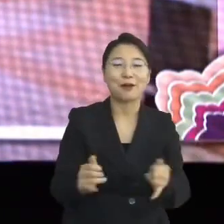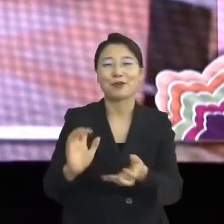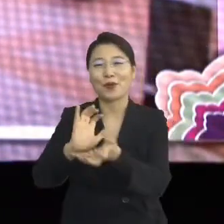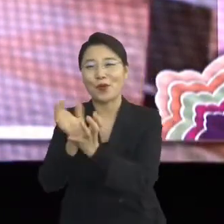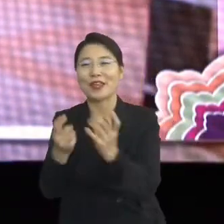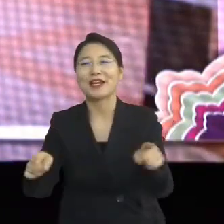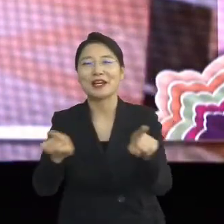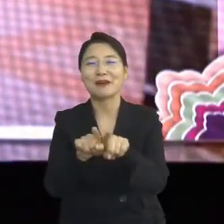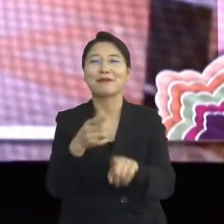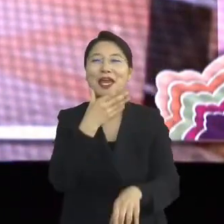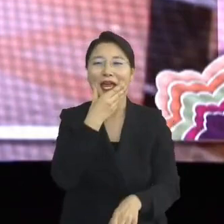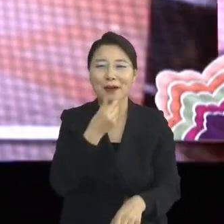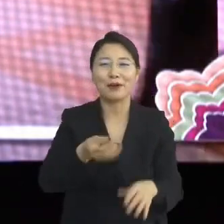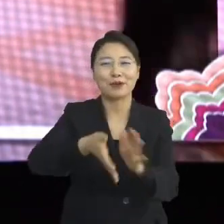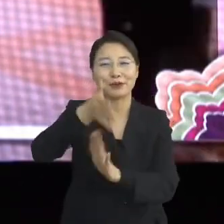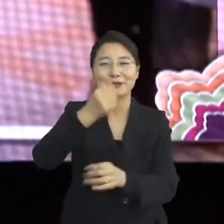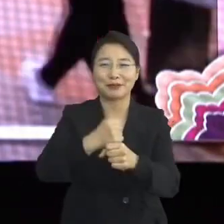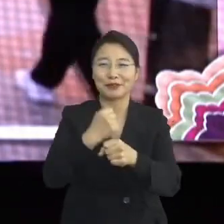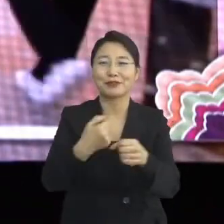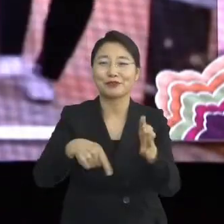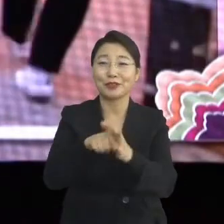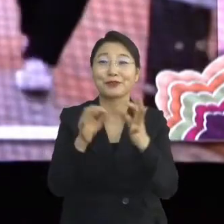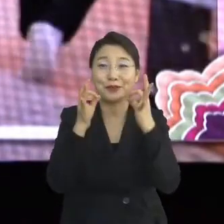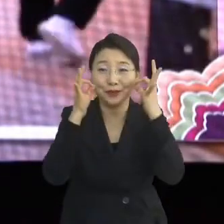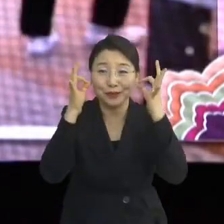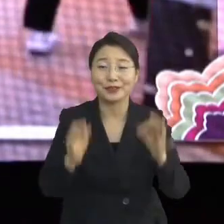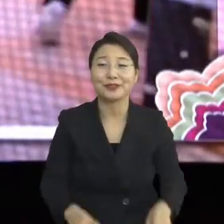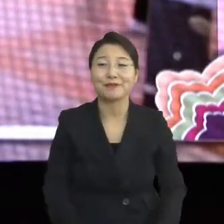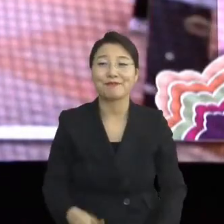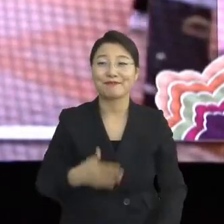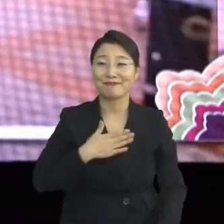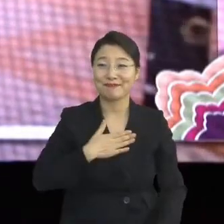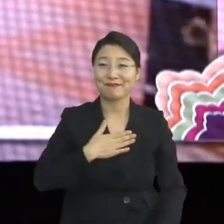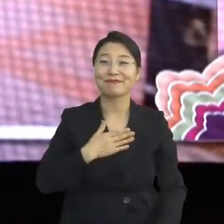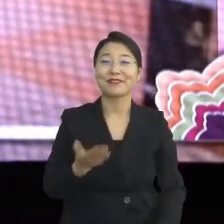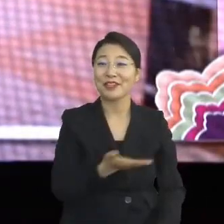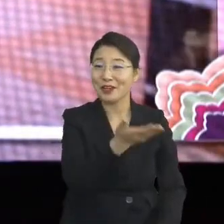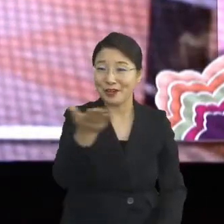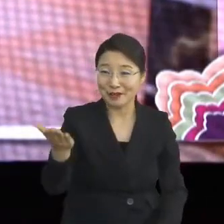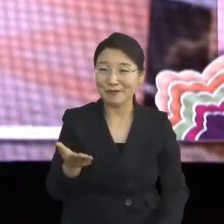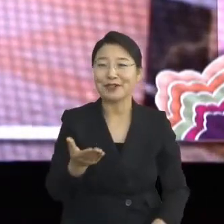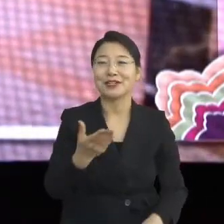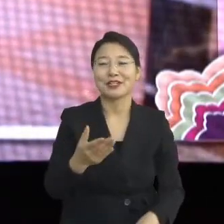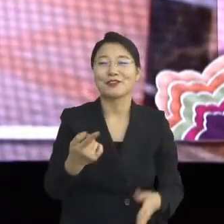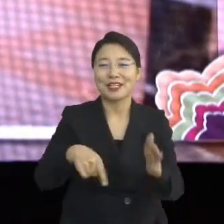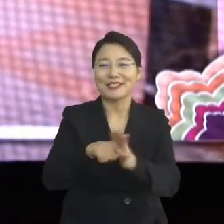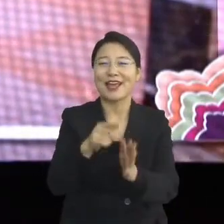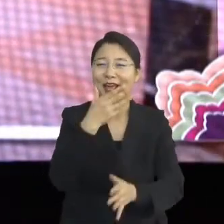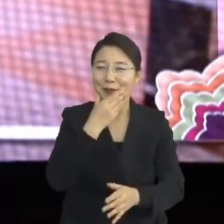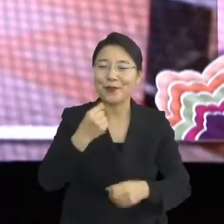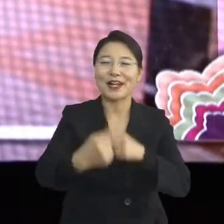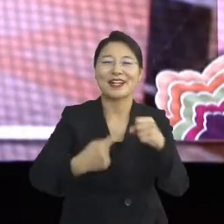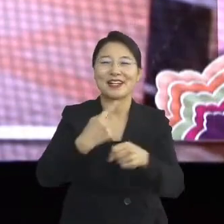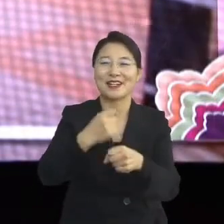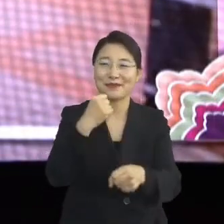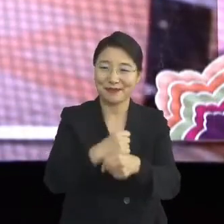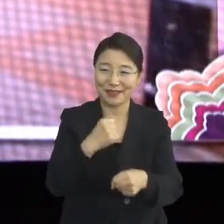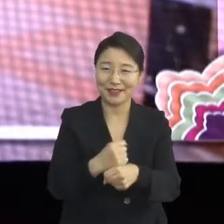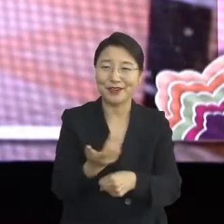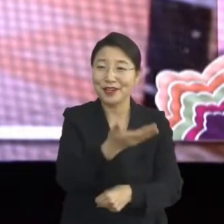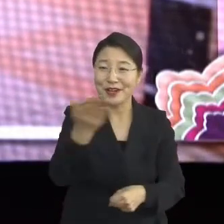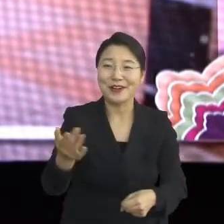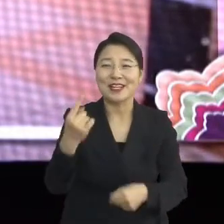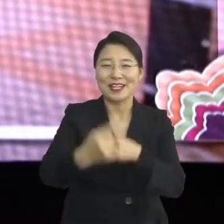데 일조하려고 하고 있습니다. 저희는 행복한 한 해를 만들고 많이 웃는 한